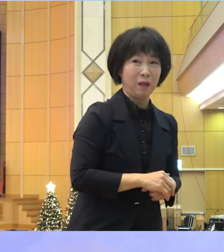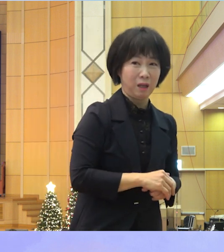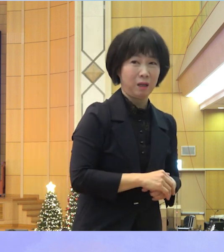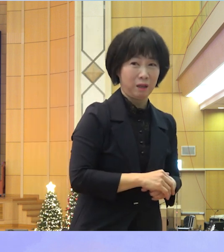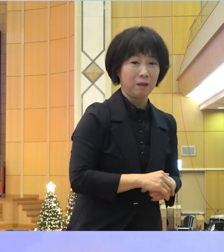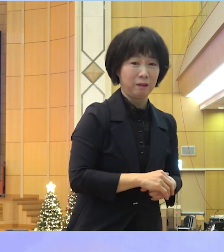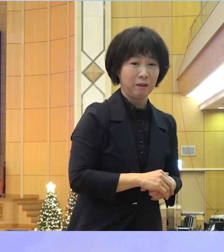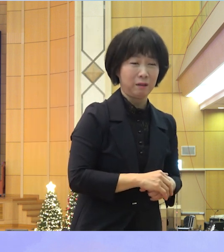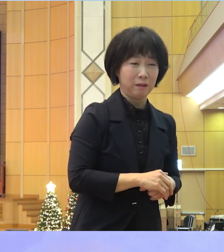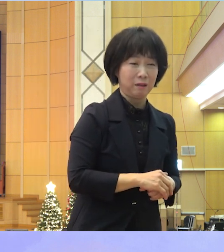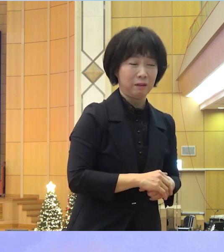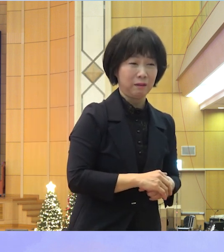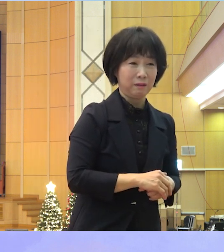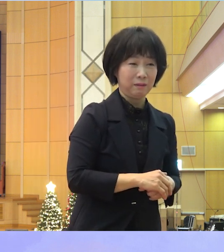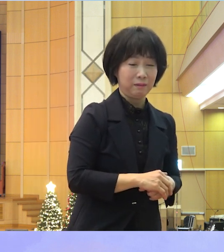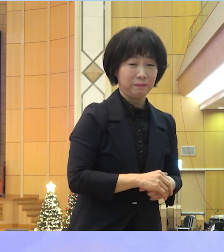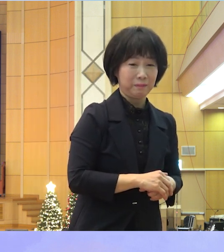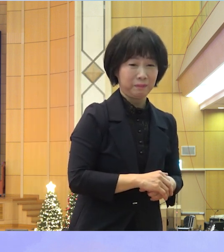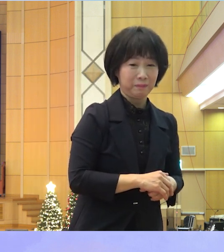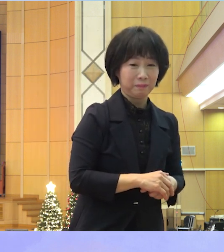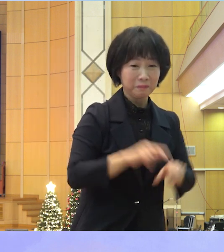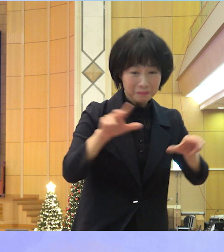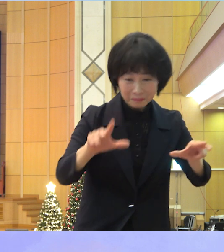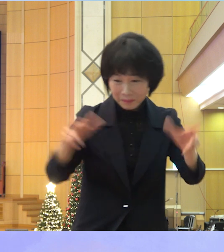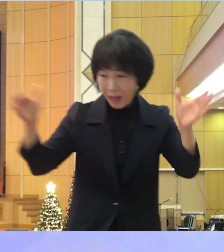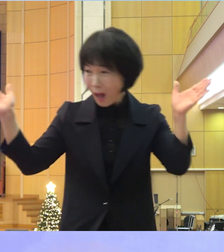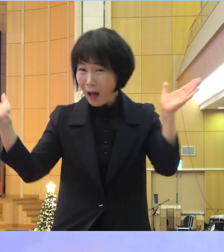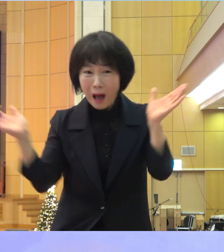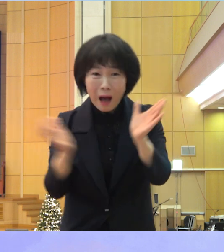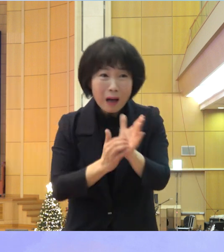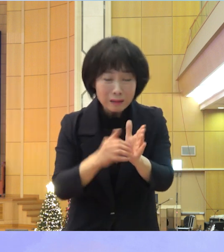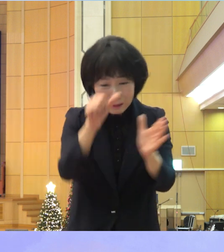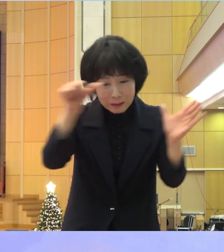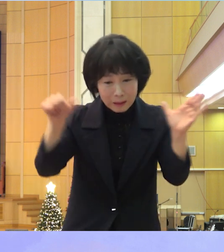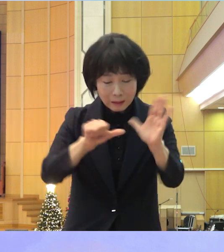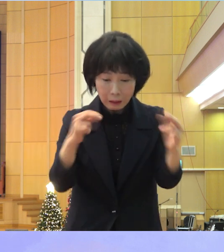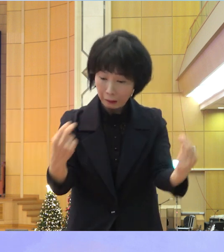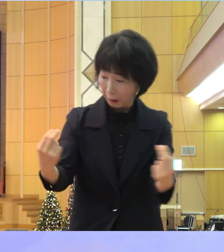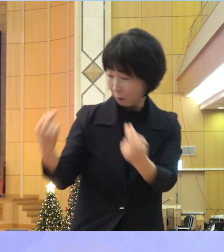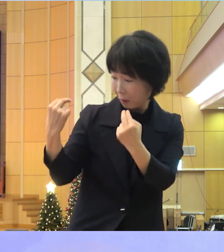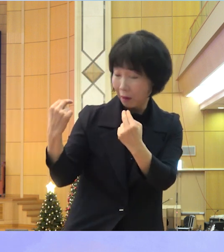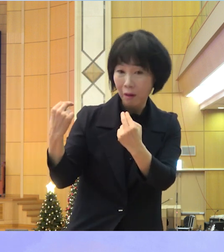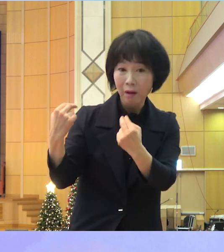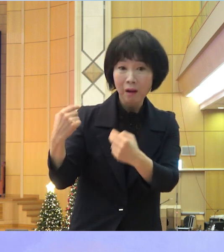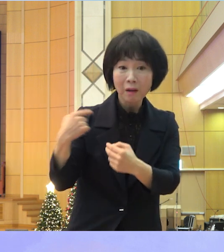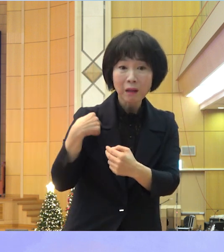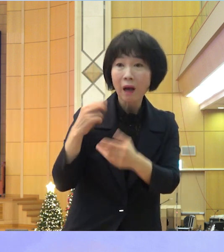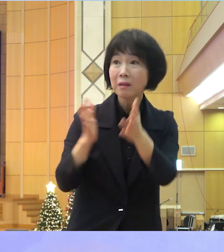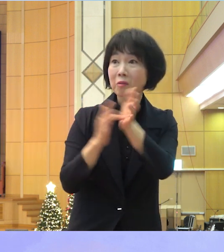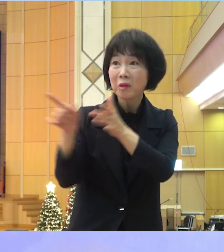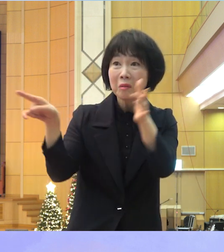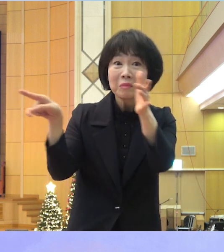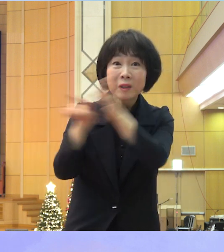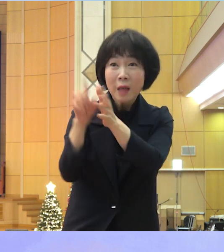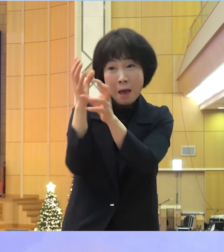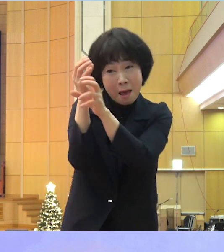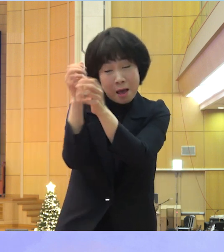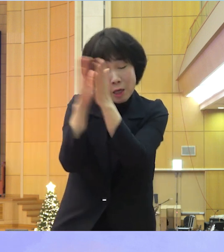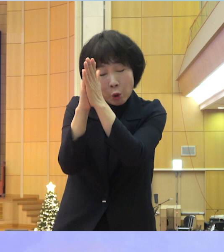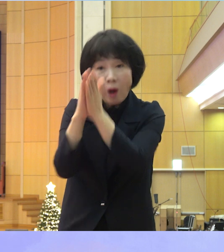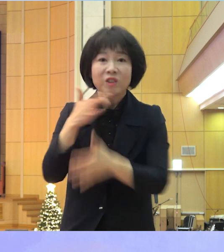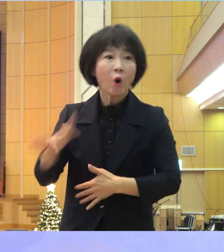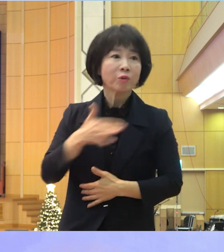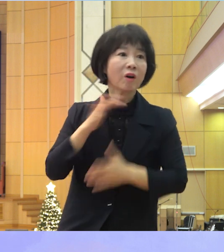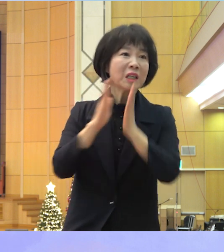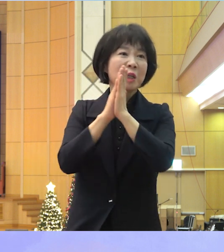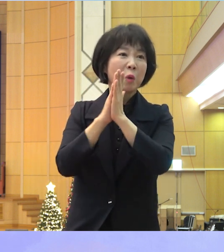이렇게 주님만 찾아본 적이 없노라. 수십 년 동안 인생을 살면서 주님을 믿어서 이렇게 주님께 뜨겁게 기도해 본 적이